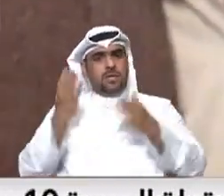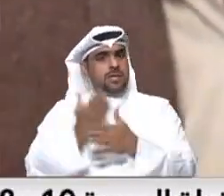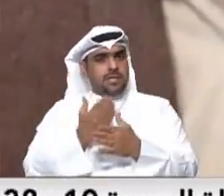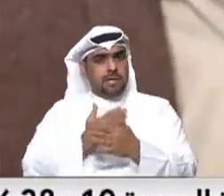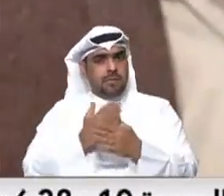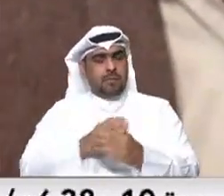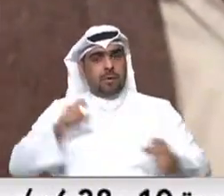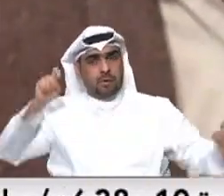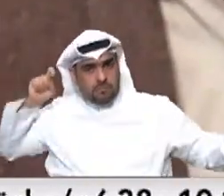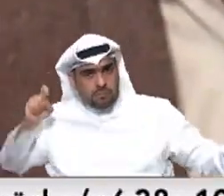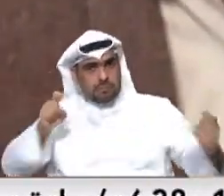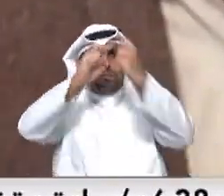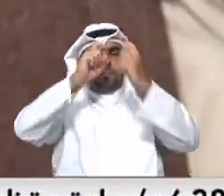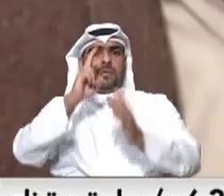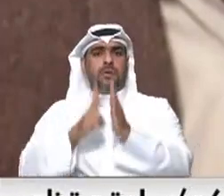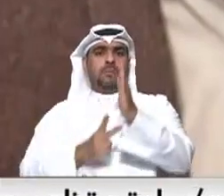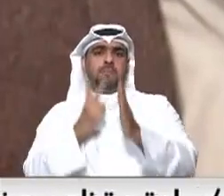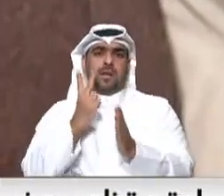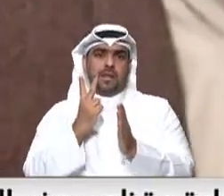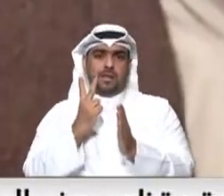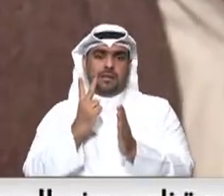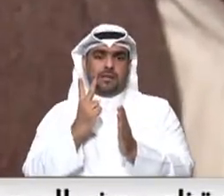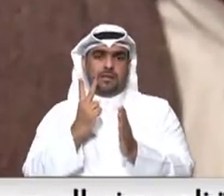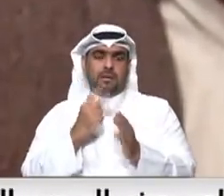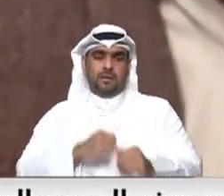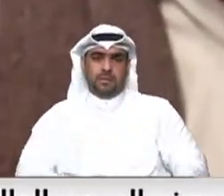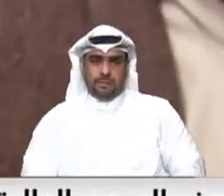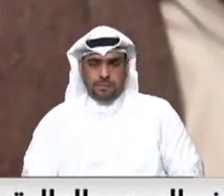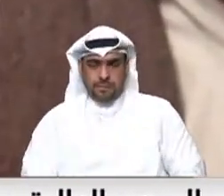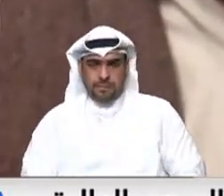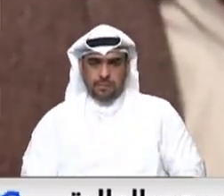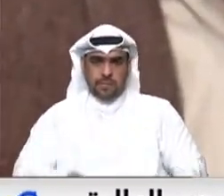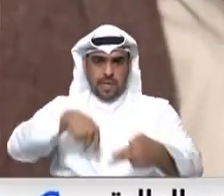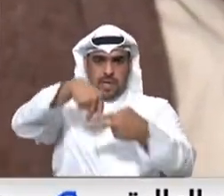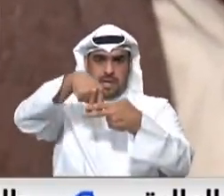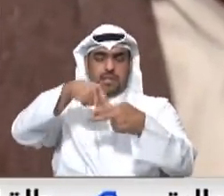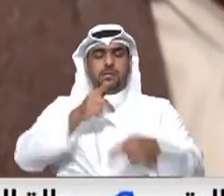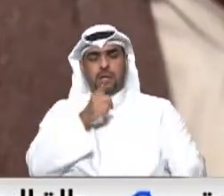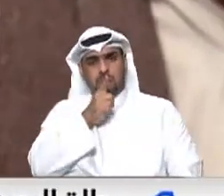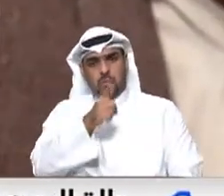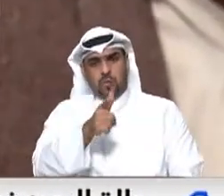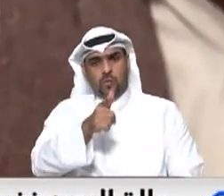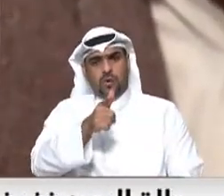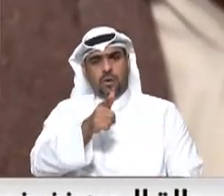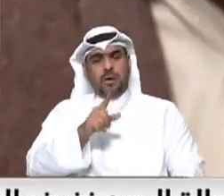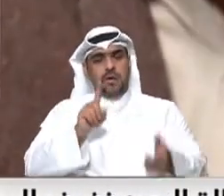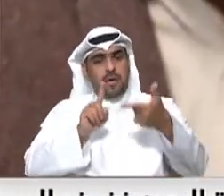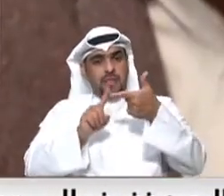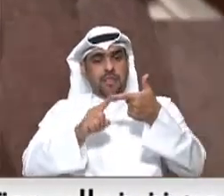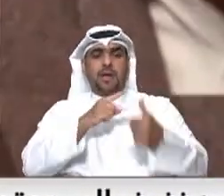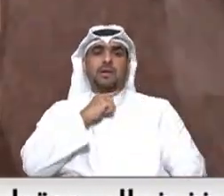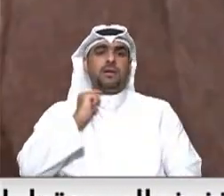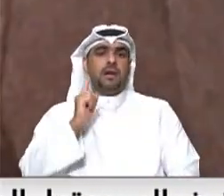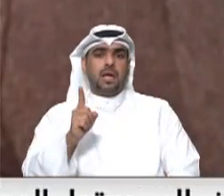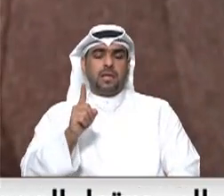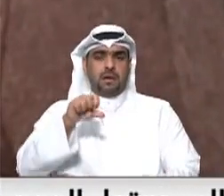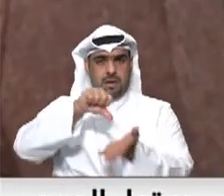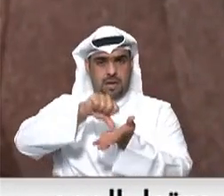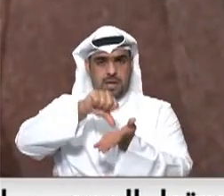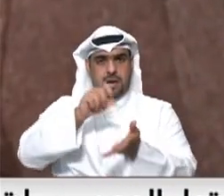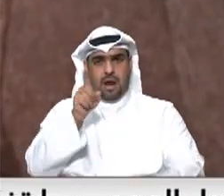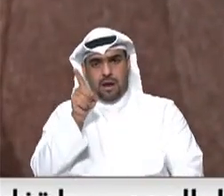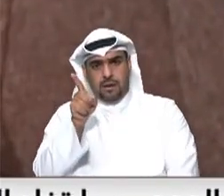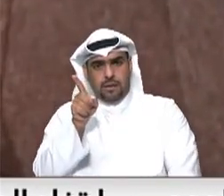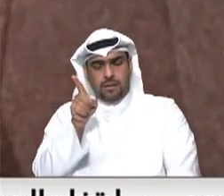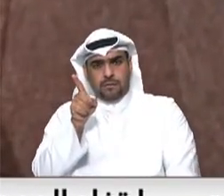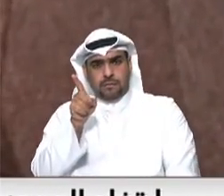إلى ما تسميه إسرائيل بالخطر الإيراني. ربما الأيام المقبلة ستكون حبلى بالتصعيد، وقد